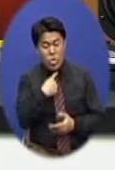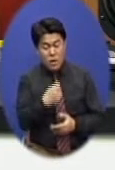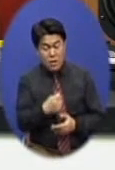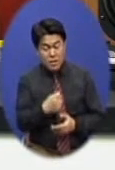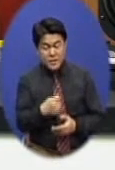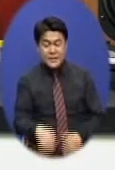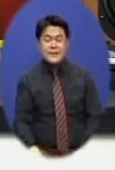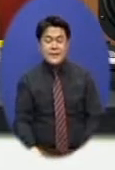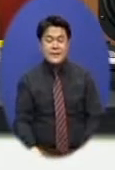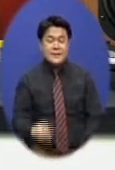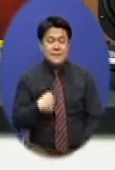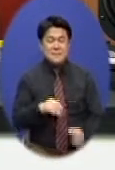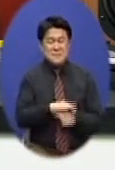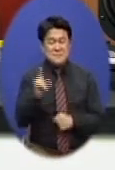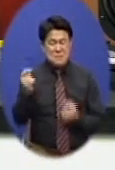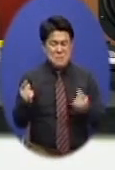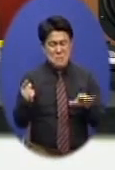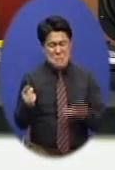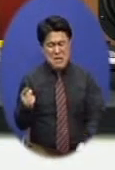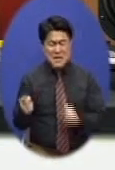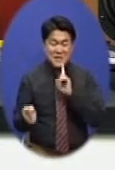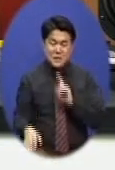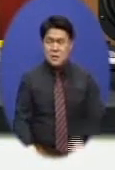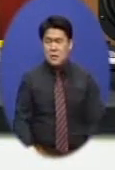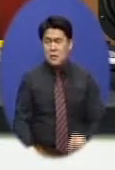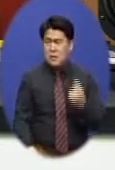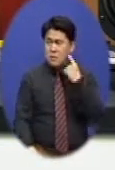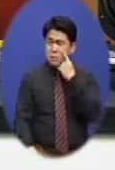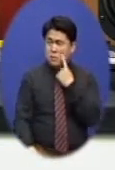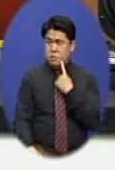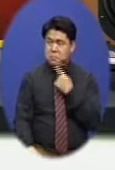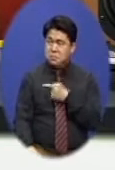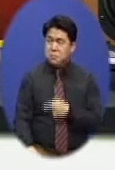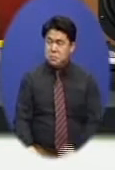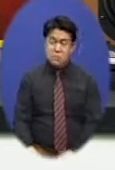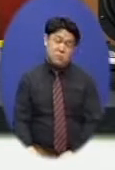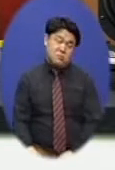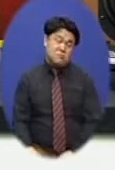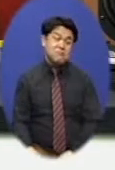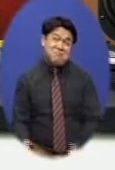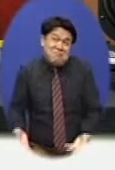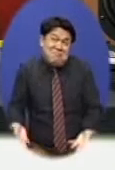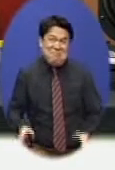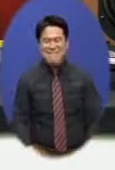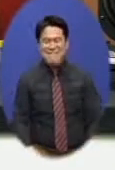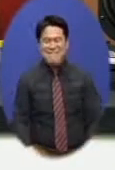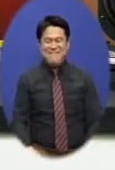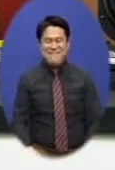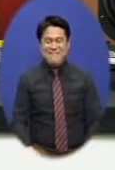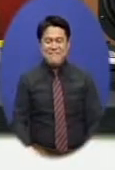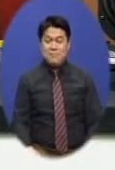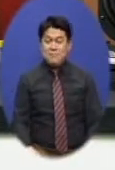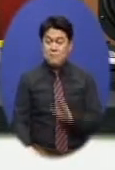만원 한 장 못하다 뭐 이런 가사예요. 네. 참 좀 슬프네요. 가사가. 그런가요? 좀